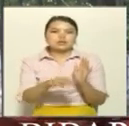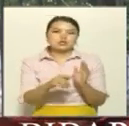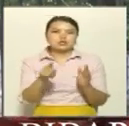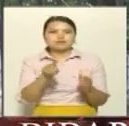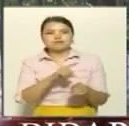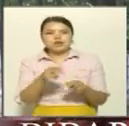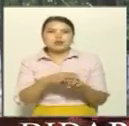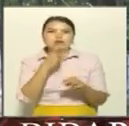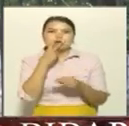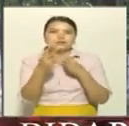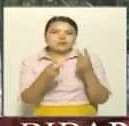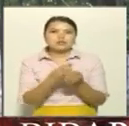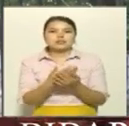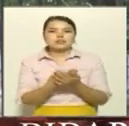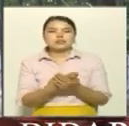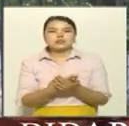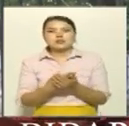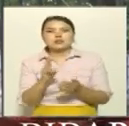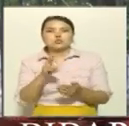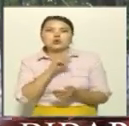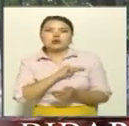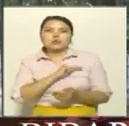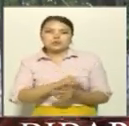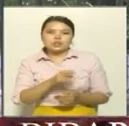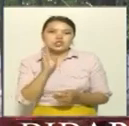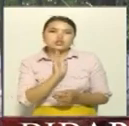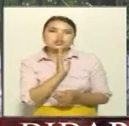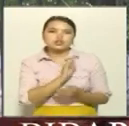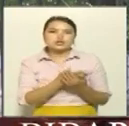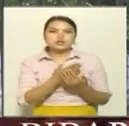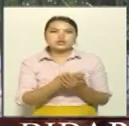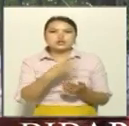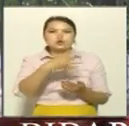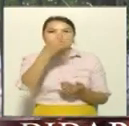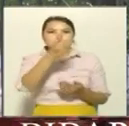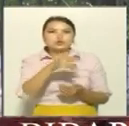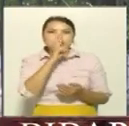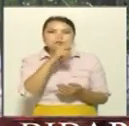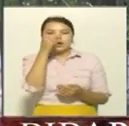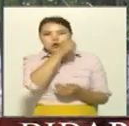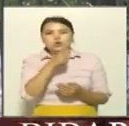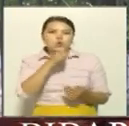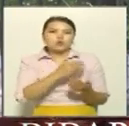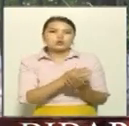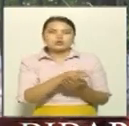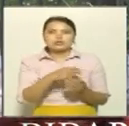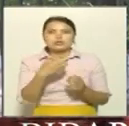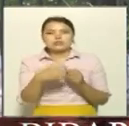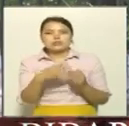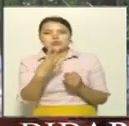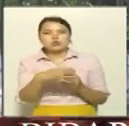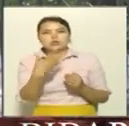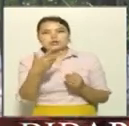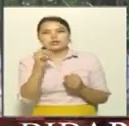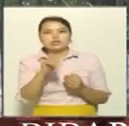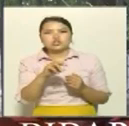А у работающих женщин объем выплат составляет 40% месячного показателя последних 2 лет работы. В среднем это 43 тысячи